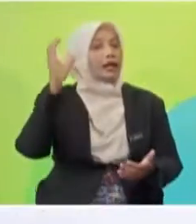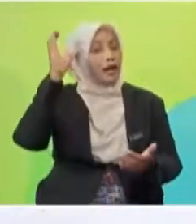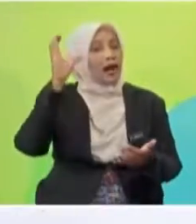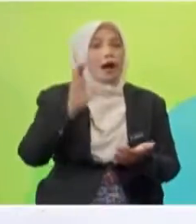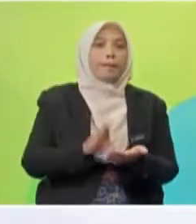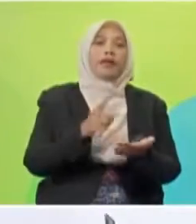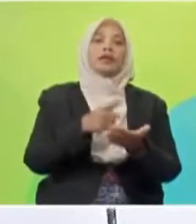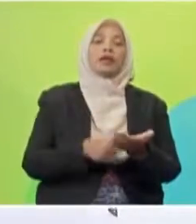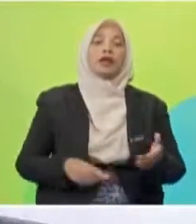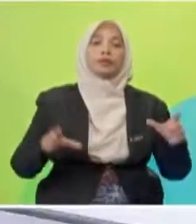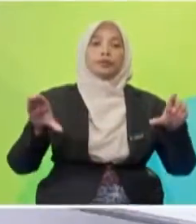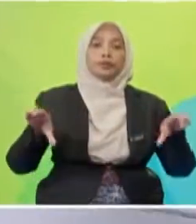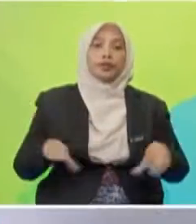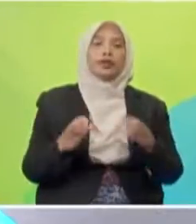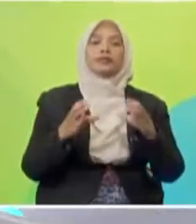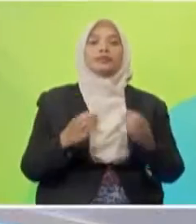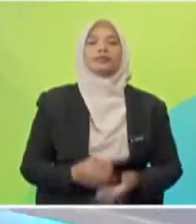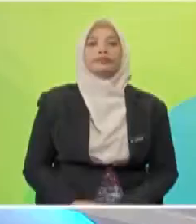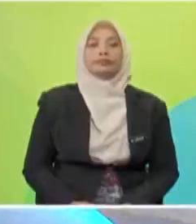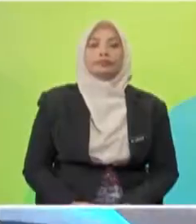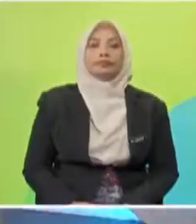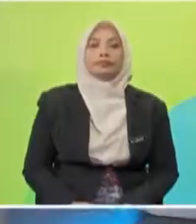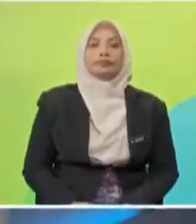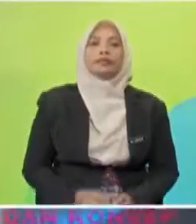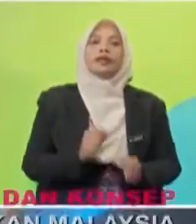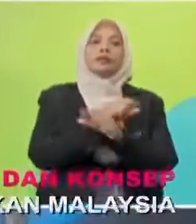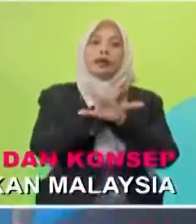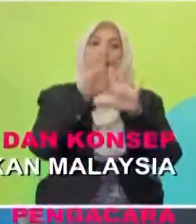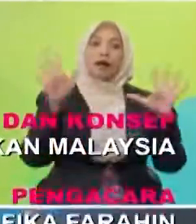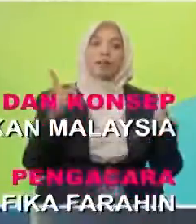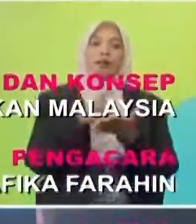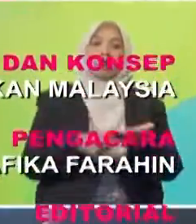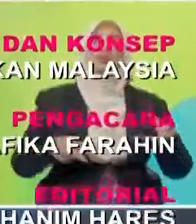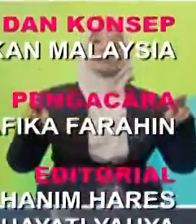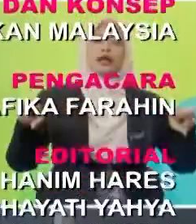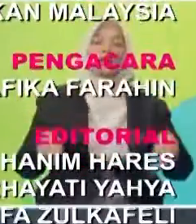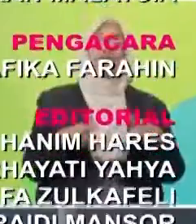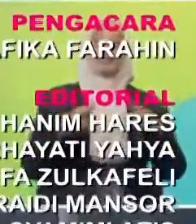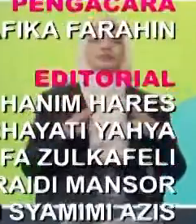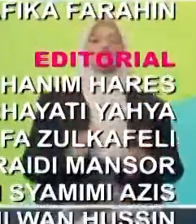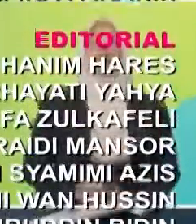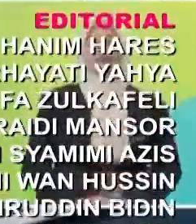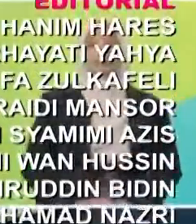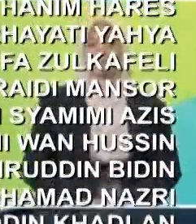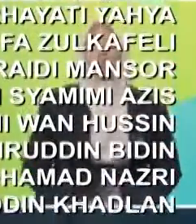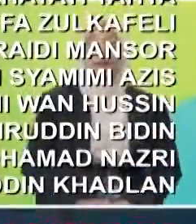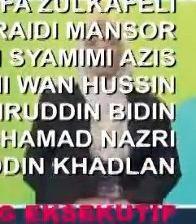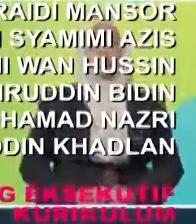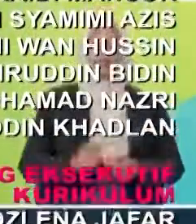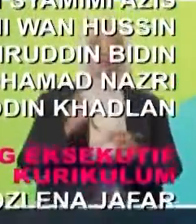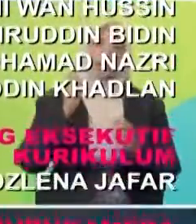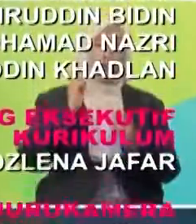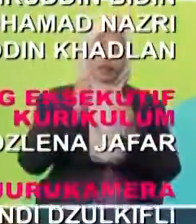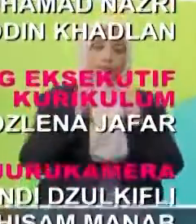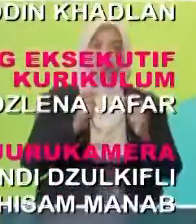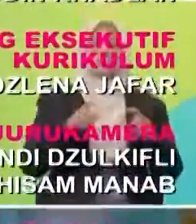Percaya apa kau lakukan, tabah apa kau usahakan.